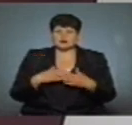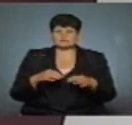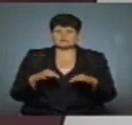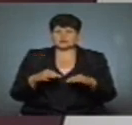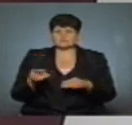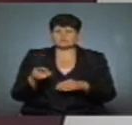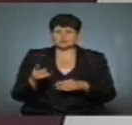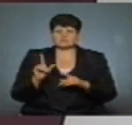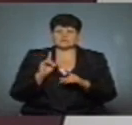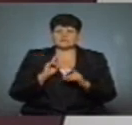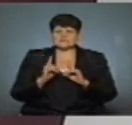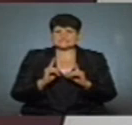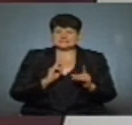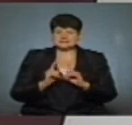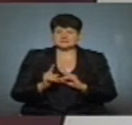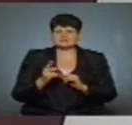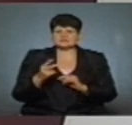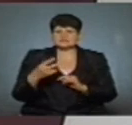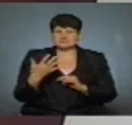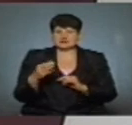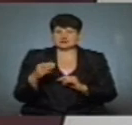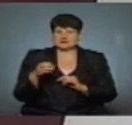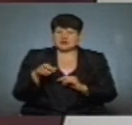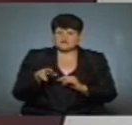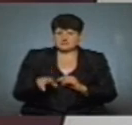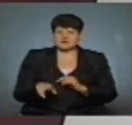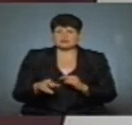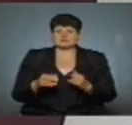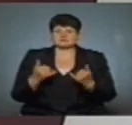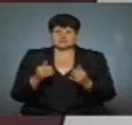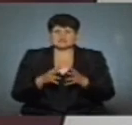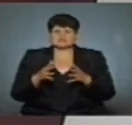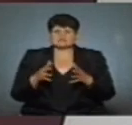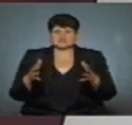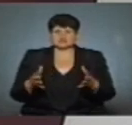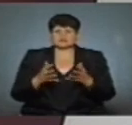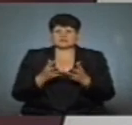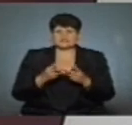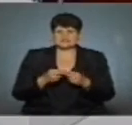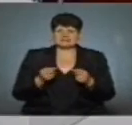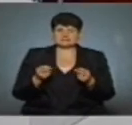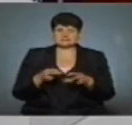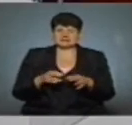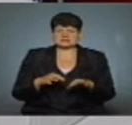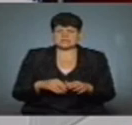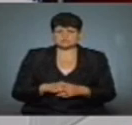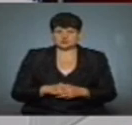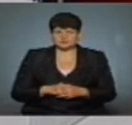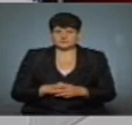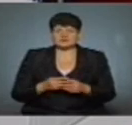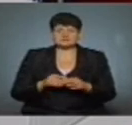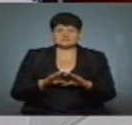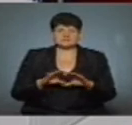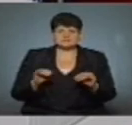транспорт в Тернополі їздитиме із 25 травня. Наразі в місті збільшують кількість спецтранспорту. На цьому